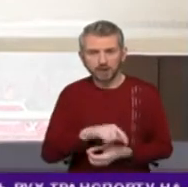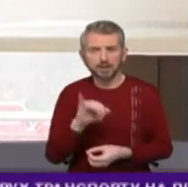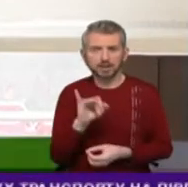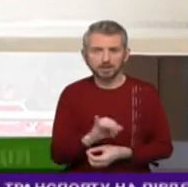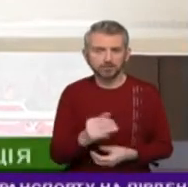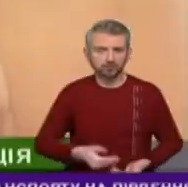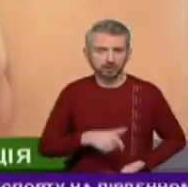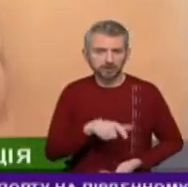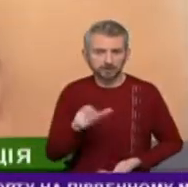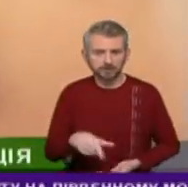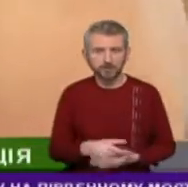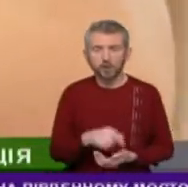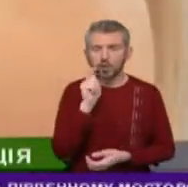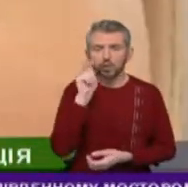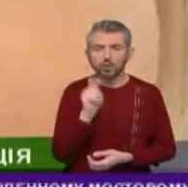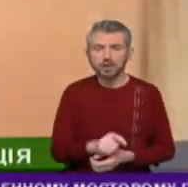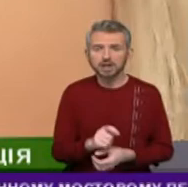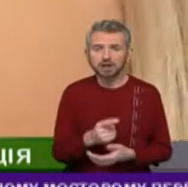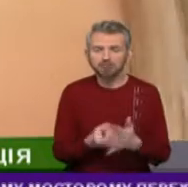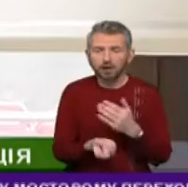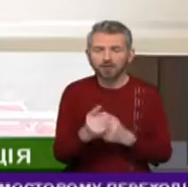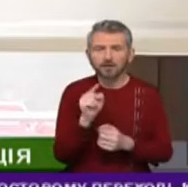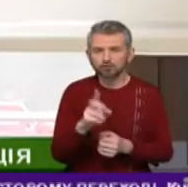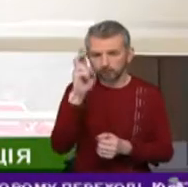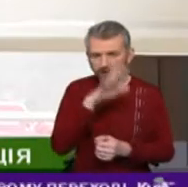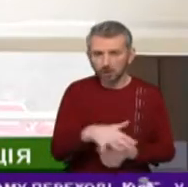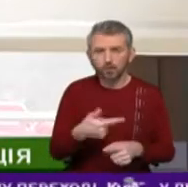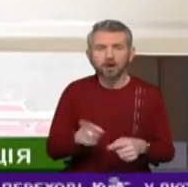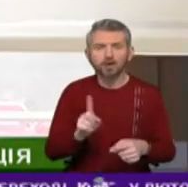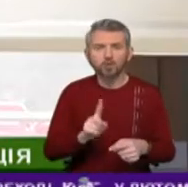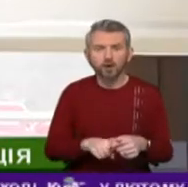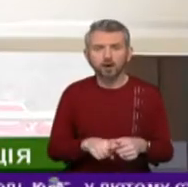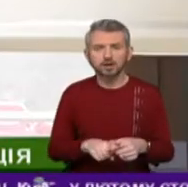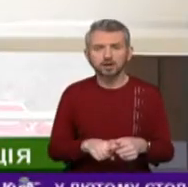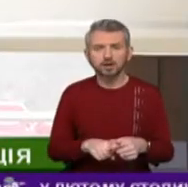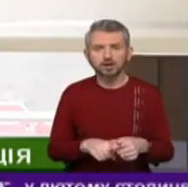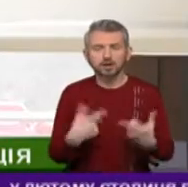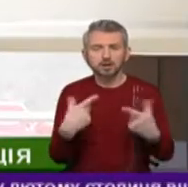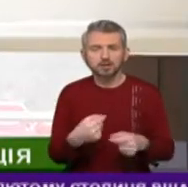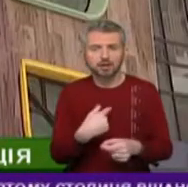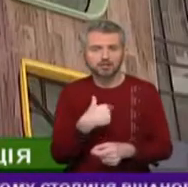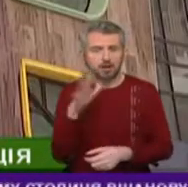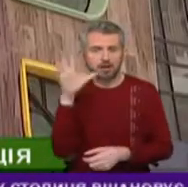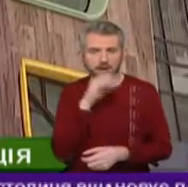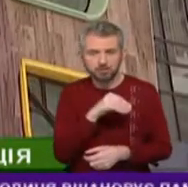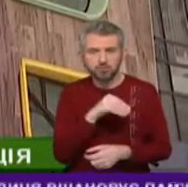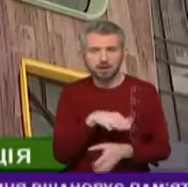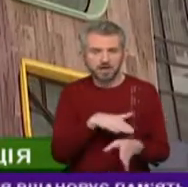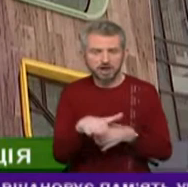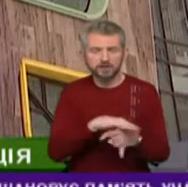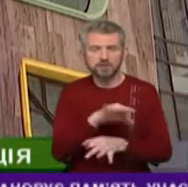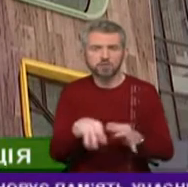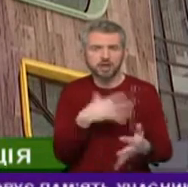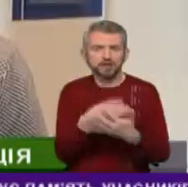ее жительцев. Украина как раз оказалась той страной, в которой я смогла реализовать проект